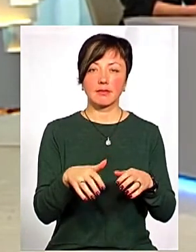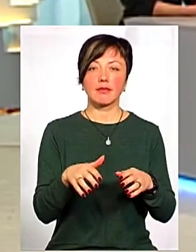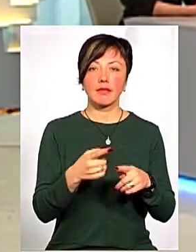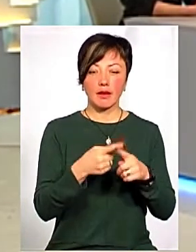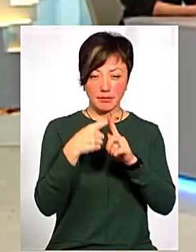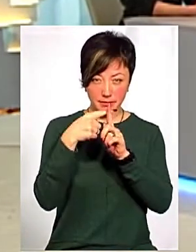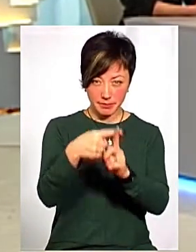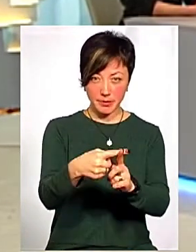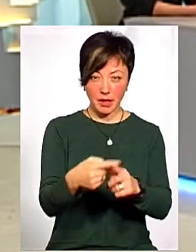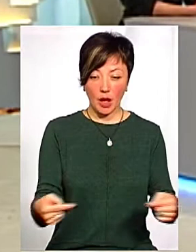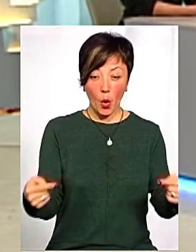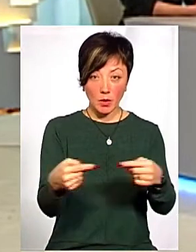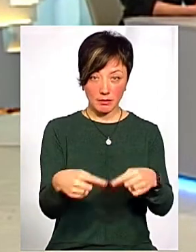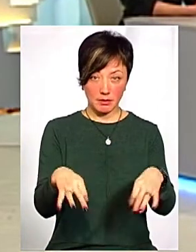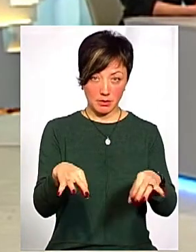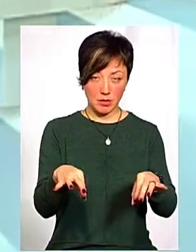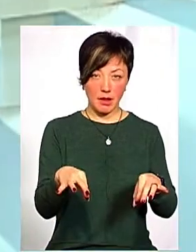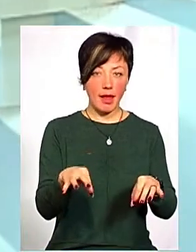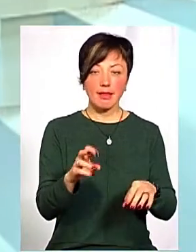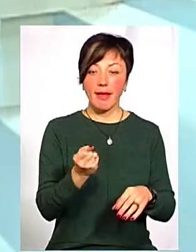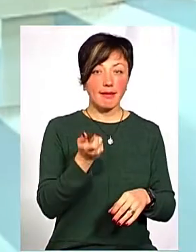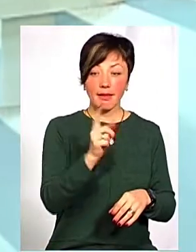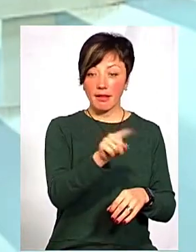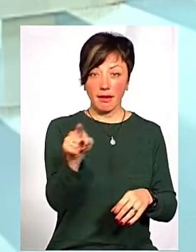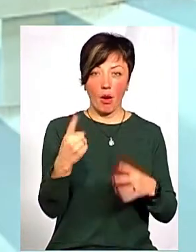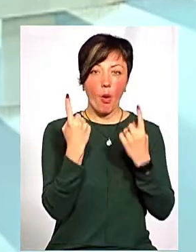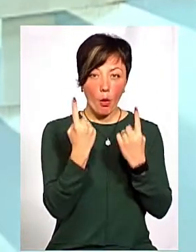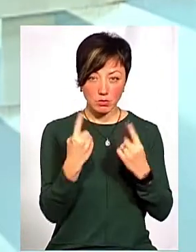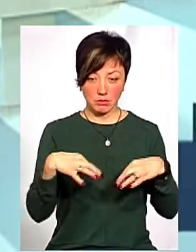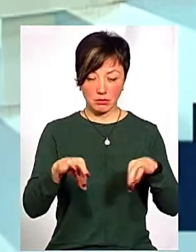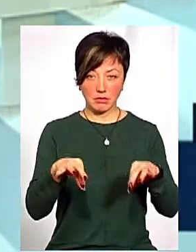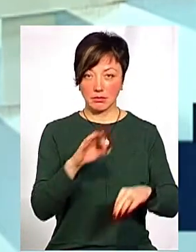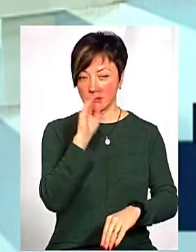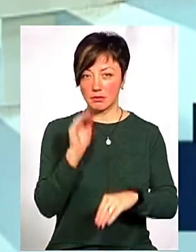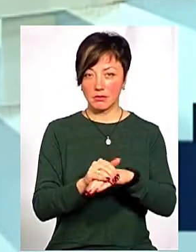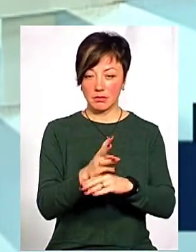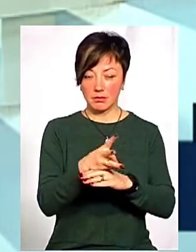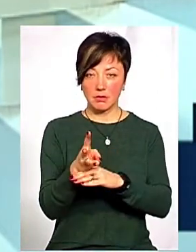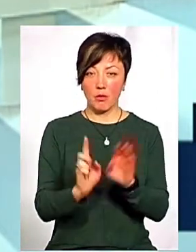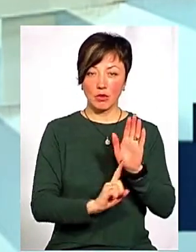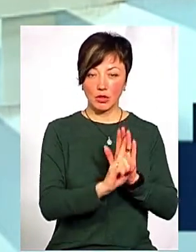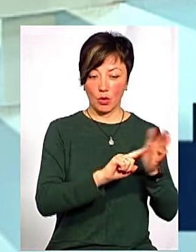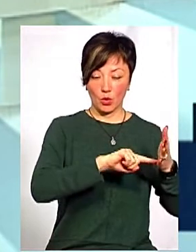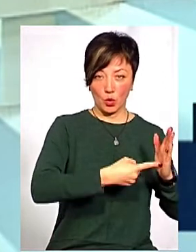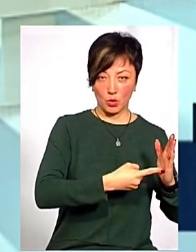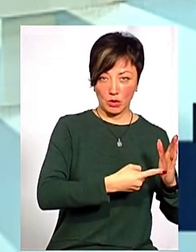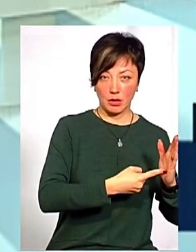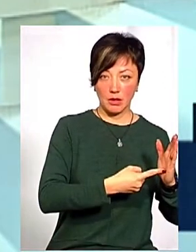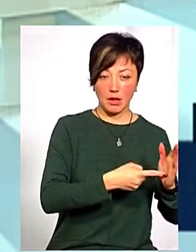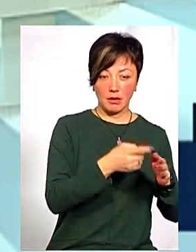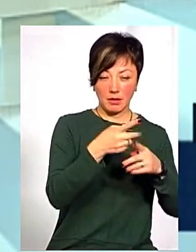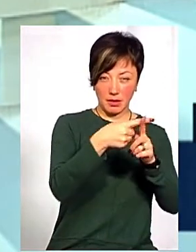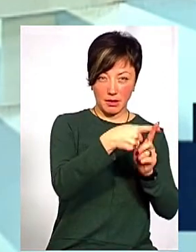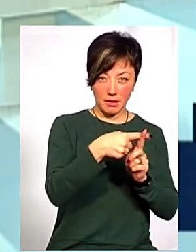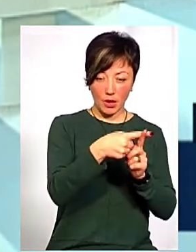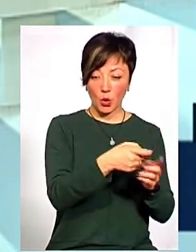Лазер наводиться на конкретний транспортний засіб, тобто не на декілька транспортних засіб, на конкретний. Він фіксується від початкової точки, коли